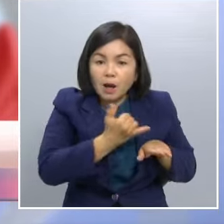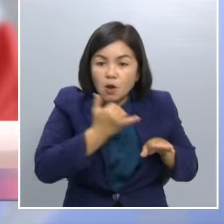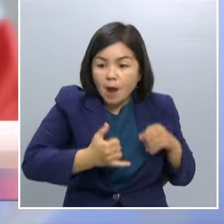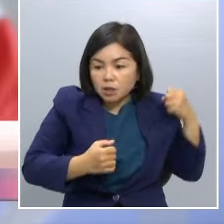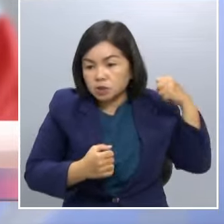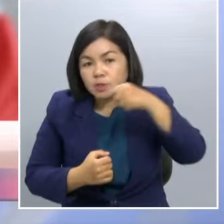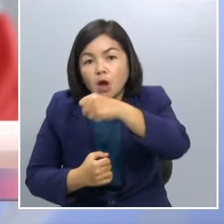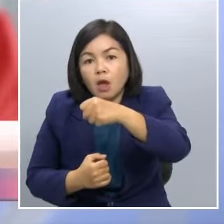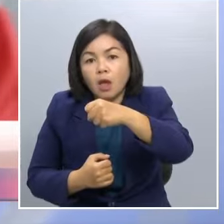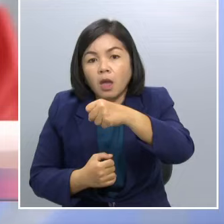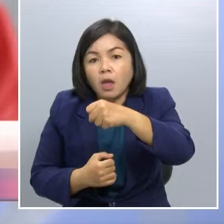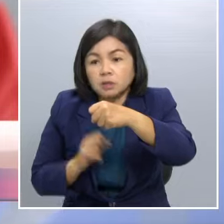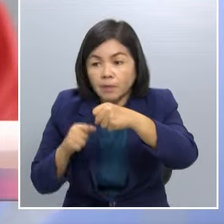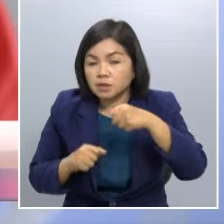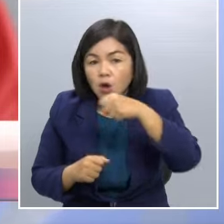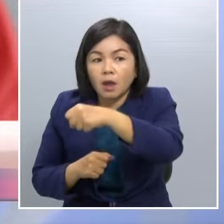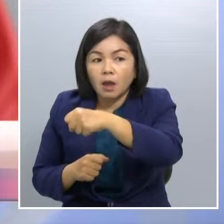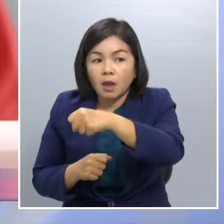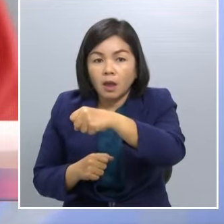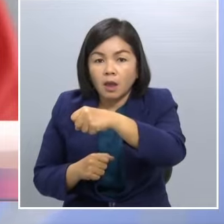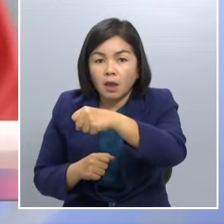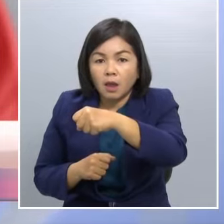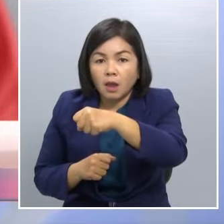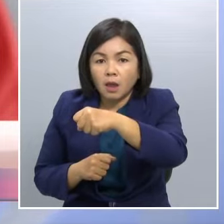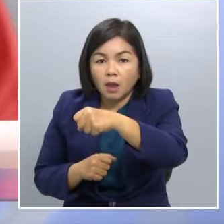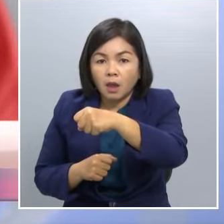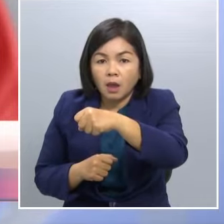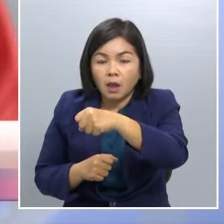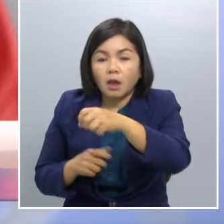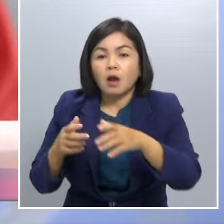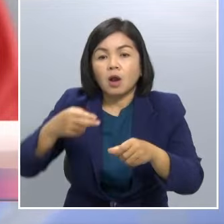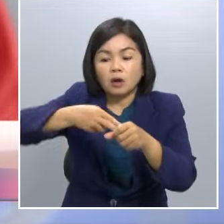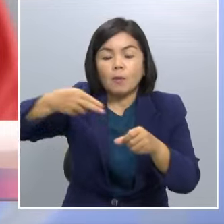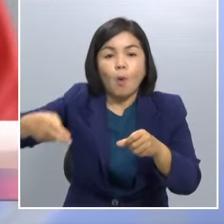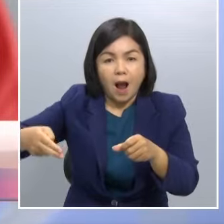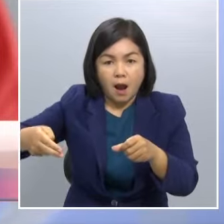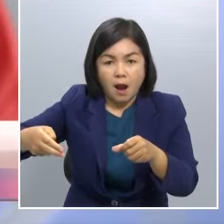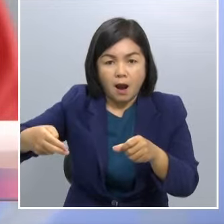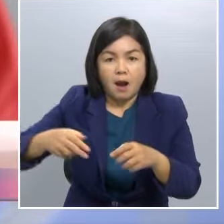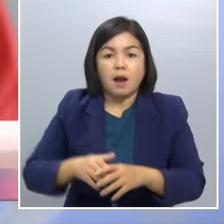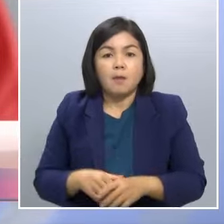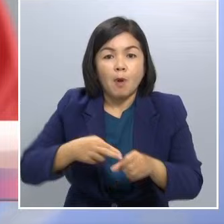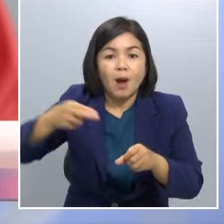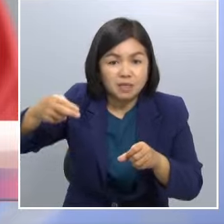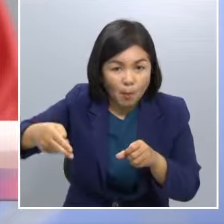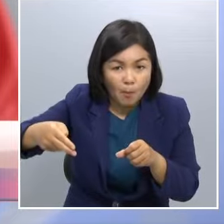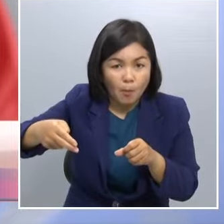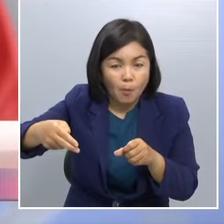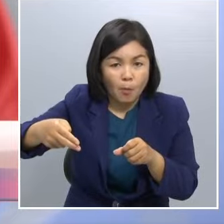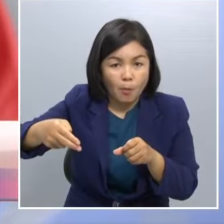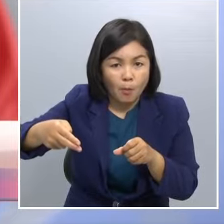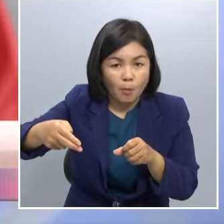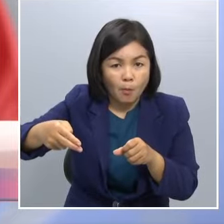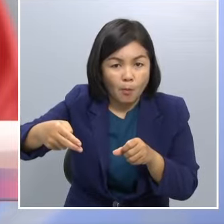องเลย ต่อยเลยใช่ไหม ใช่ครับน้องเขาก็เลยเอาหัวแต่วางทีนี้วางเสร็จปุ๊บลูกค้า